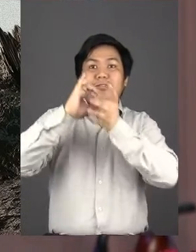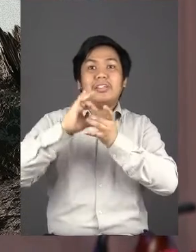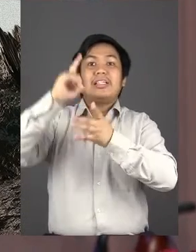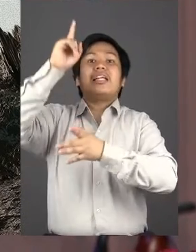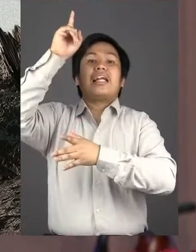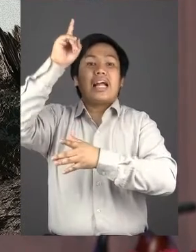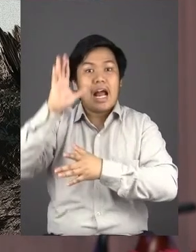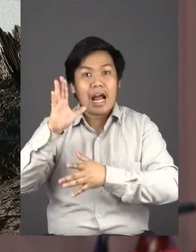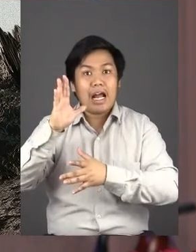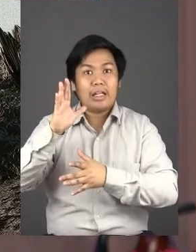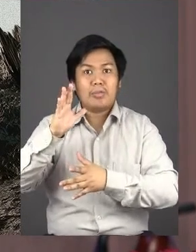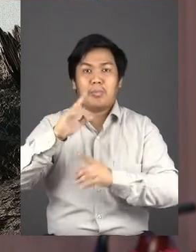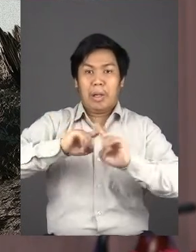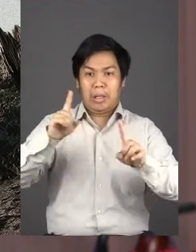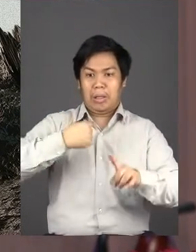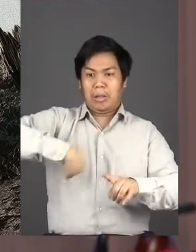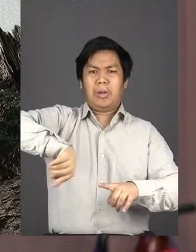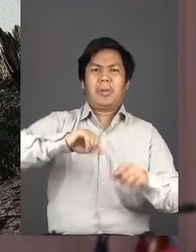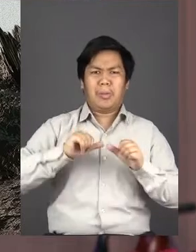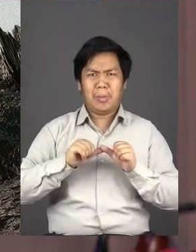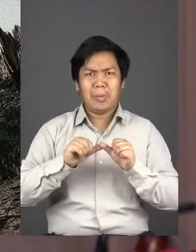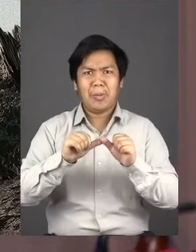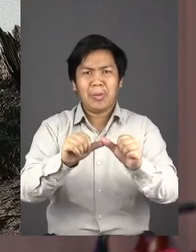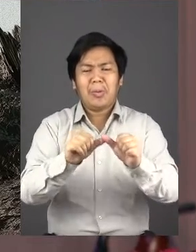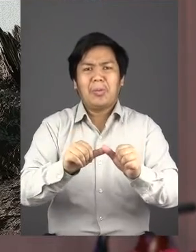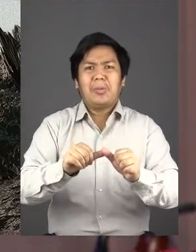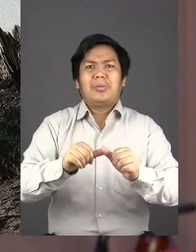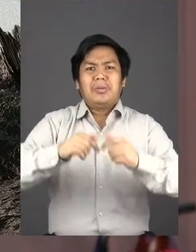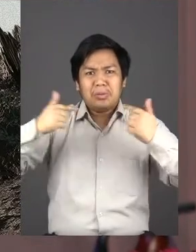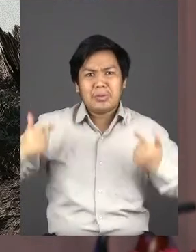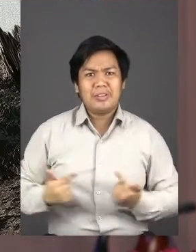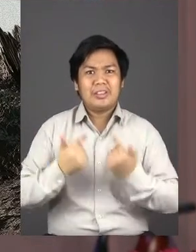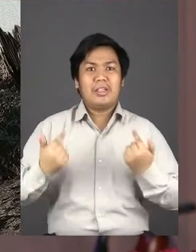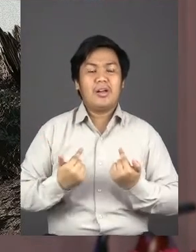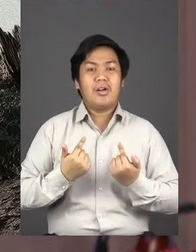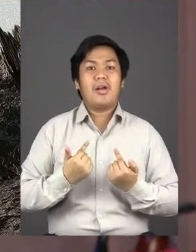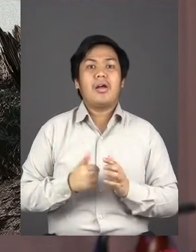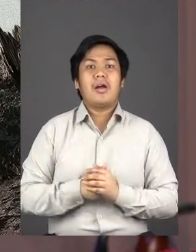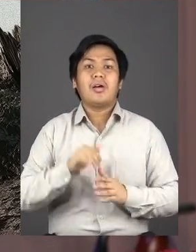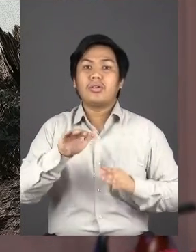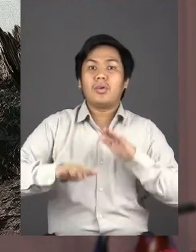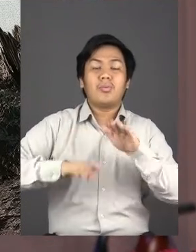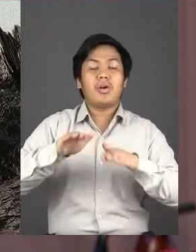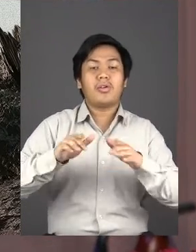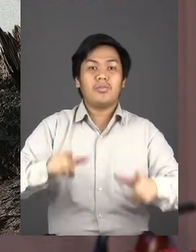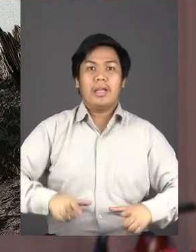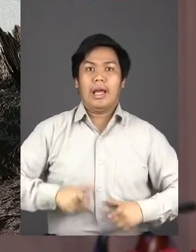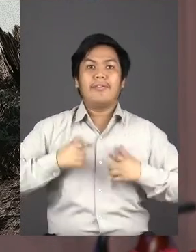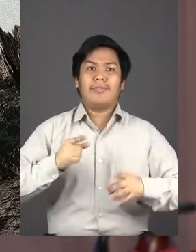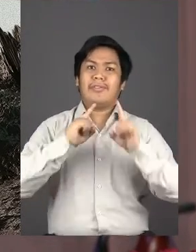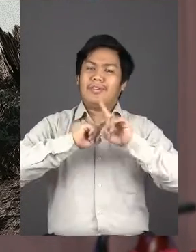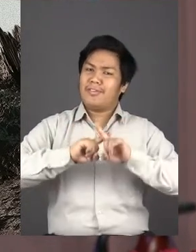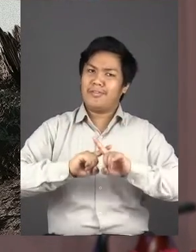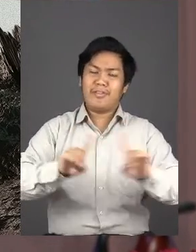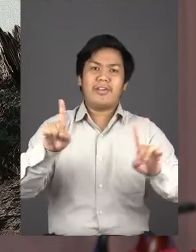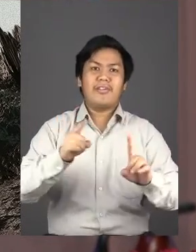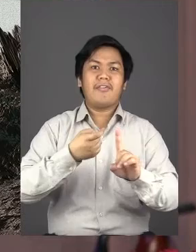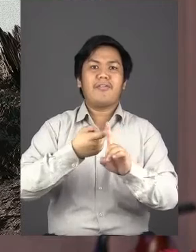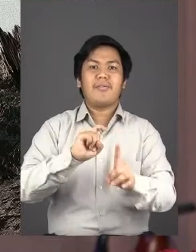we walk in darkness, yung kanilang walk ay iba sa kanilang say.